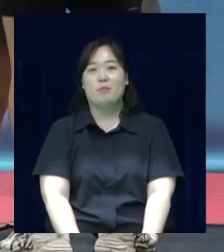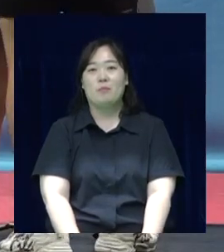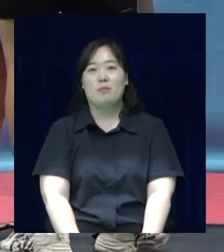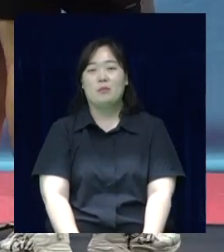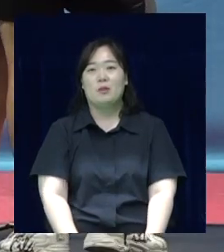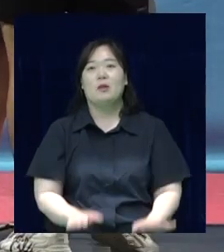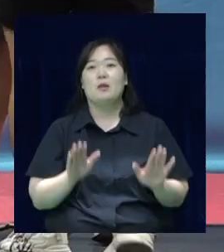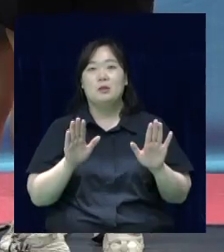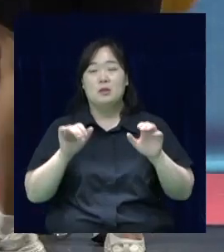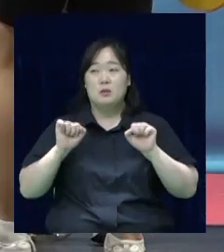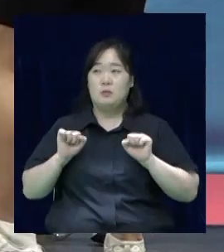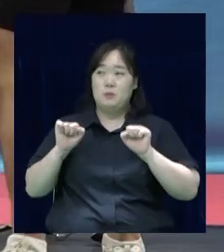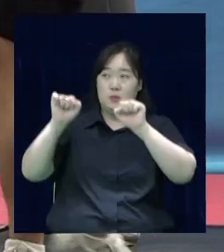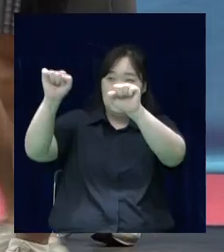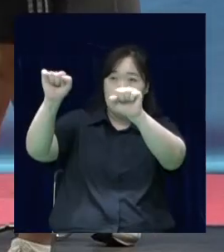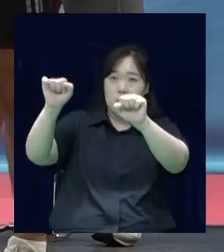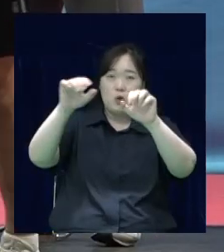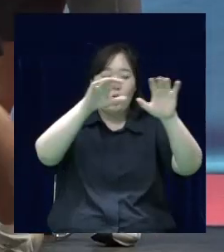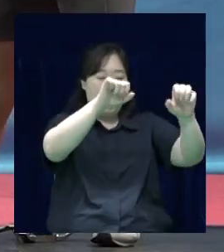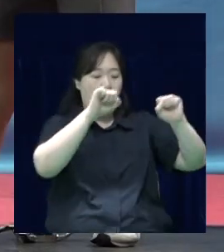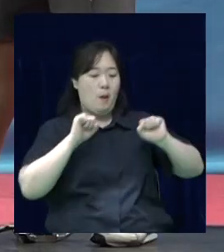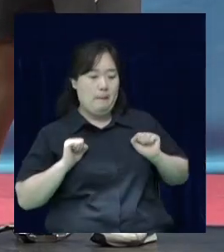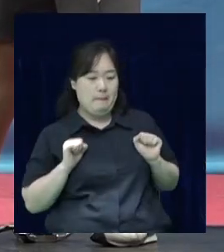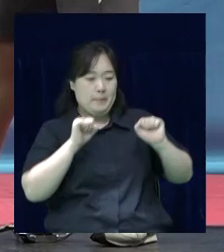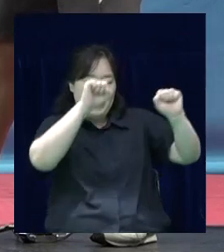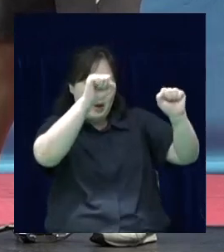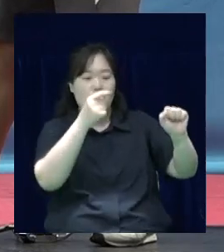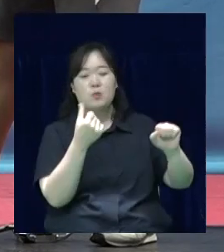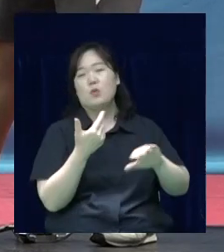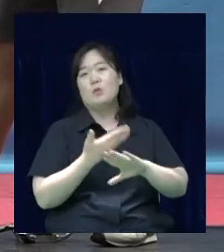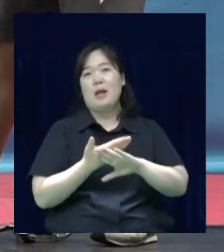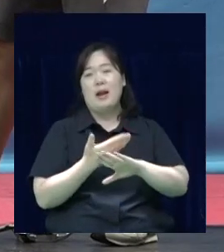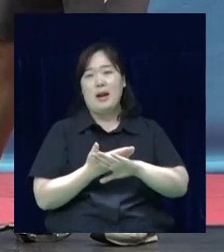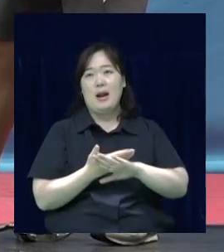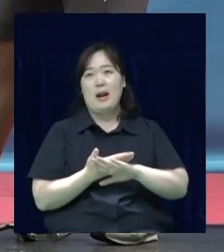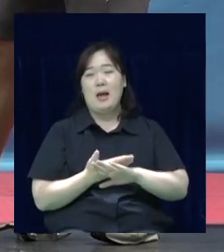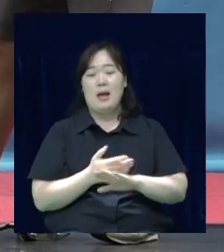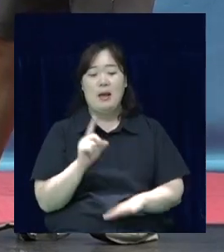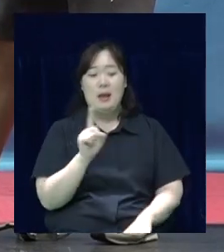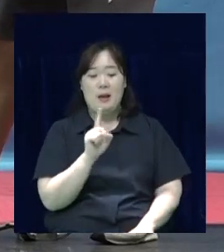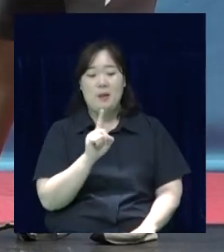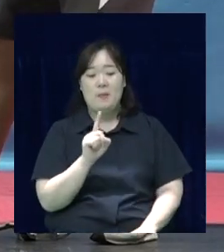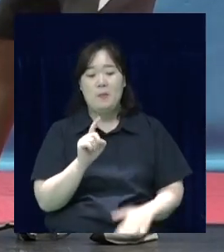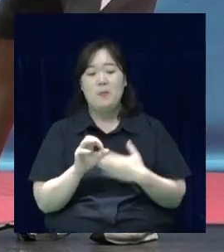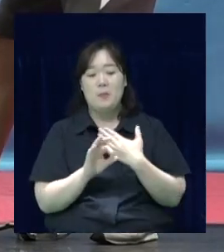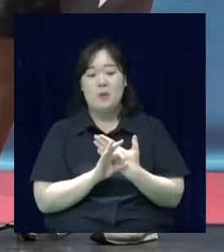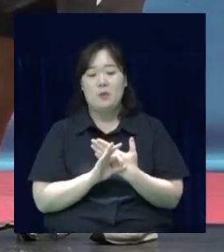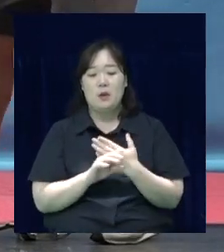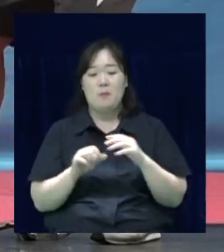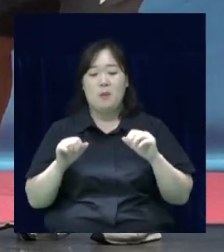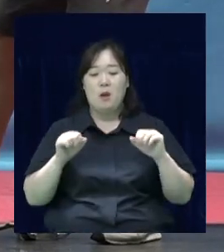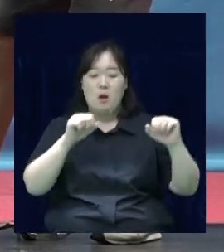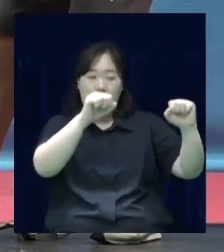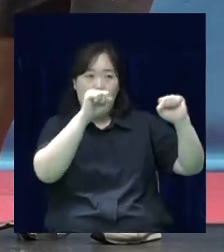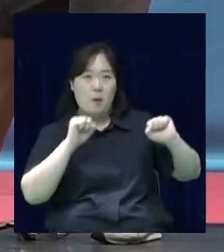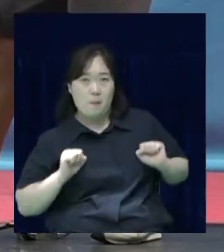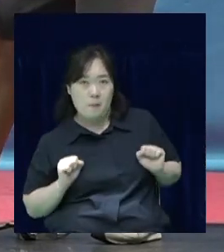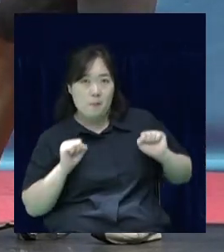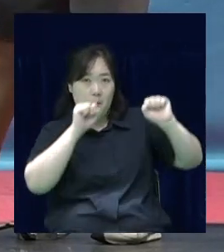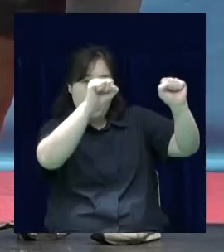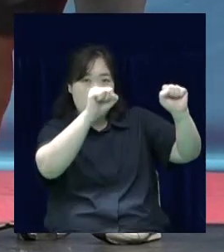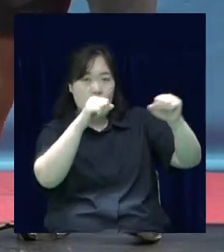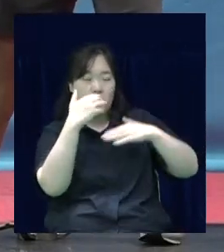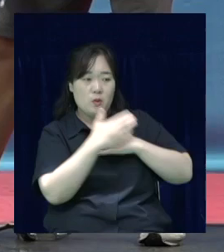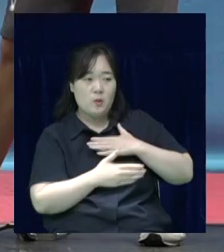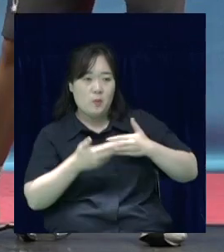웨이트리프팅은 지금 파워리프팅하고 룰이 좀 다른 게 한 가지 있습니다. 어떤 부분일까요? 그 동기록일 때 파워리프팅은 체중이 낮은 선수가